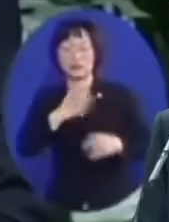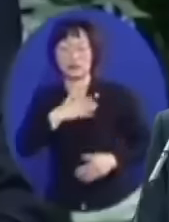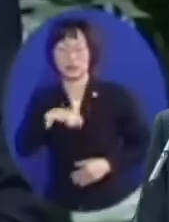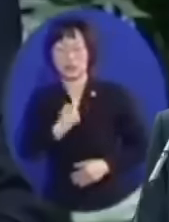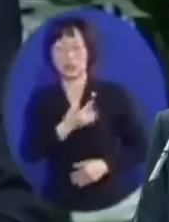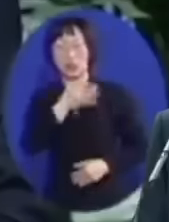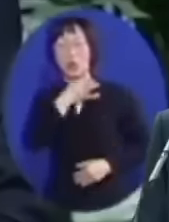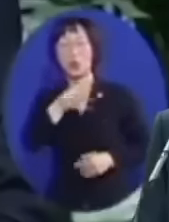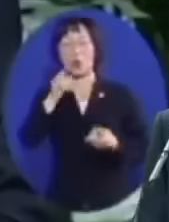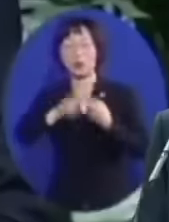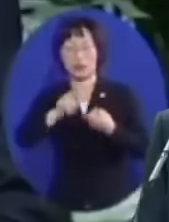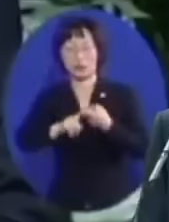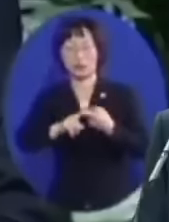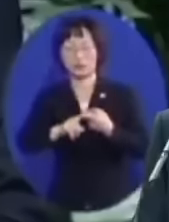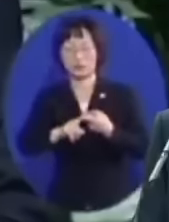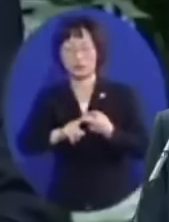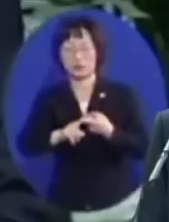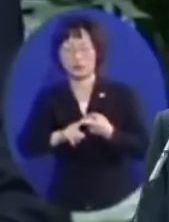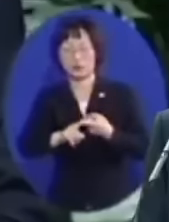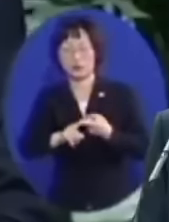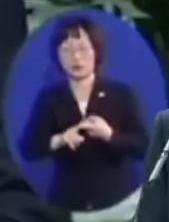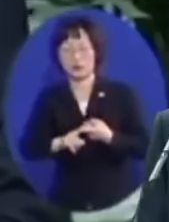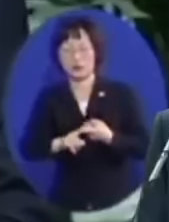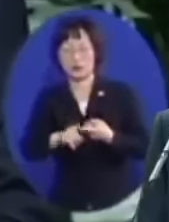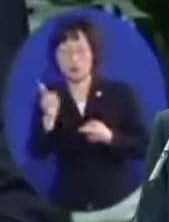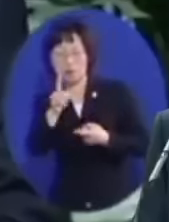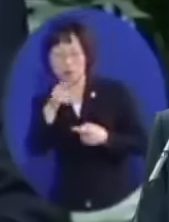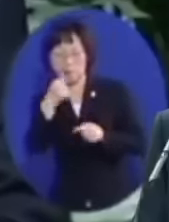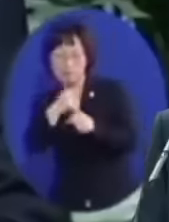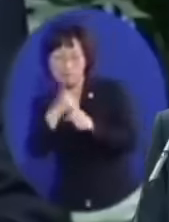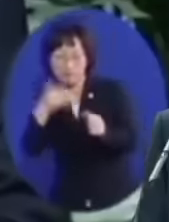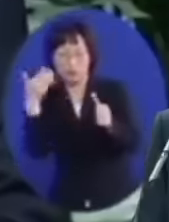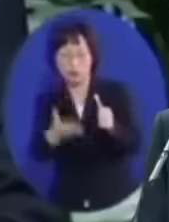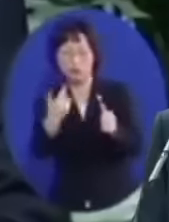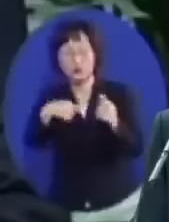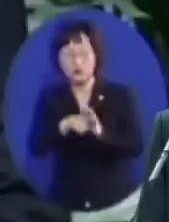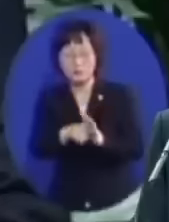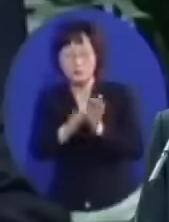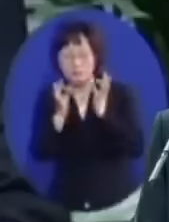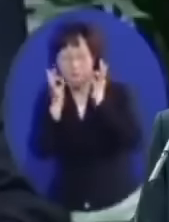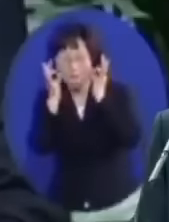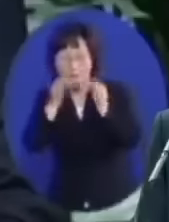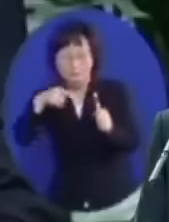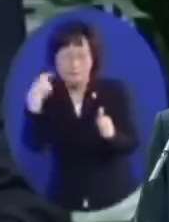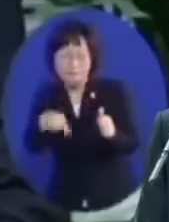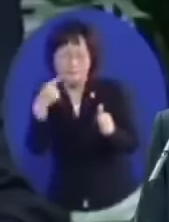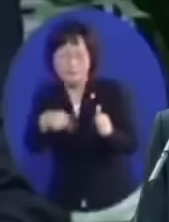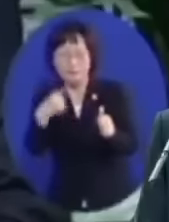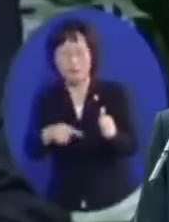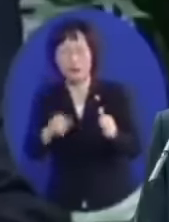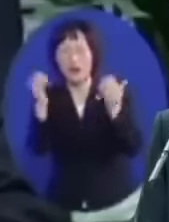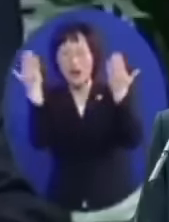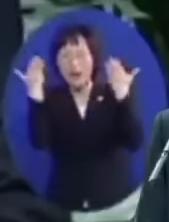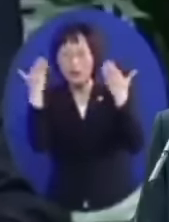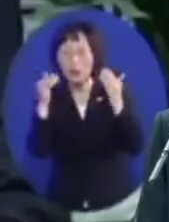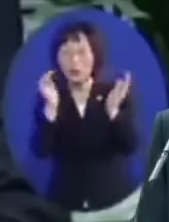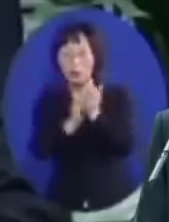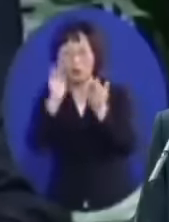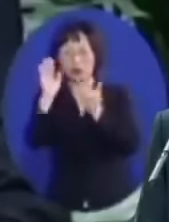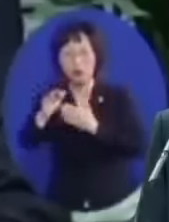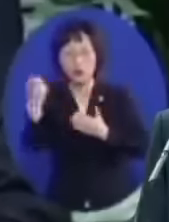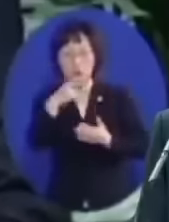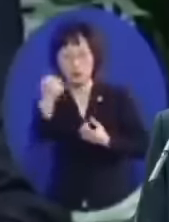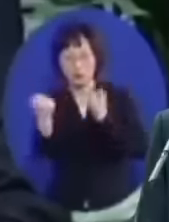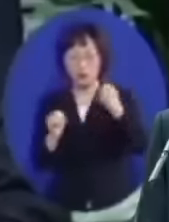원하는 우상으로 만들기 위해서 억측같은 교육을 시킵니다. 뭐 학교 교육하고 나오면 태권도